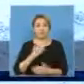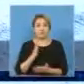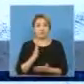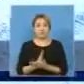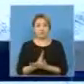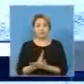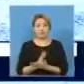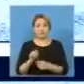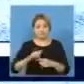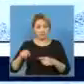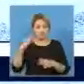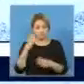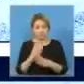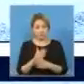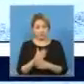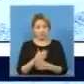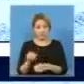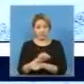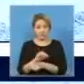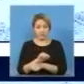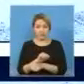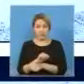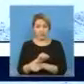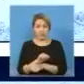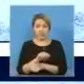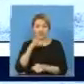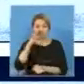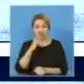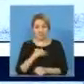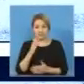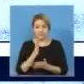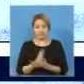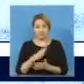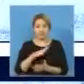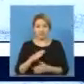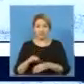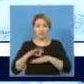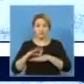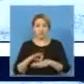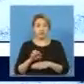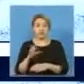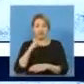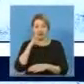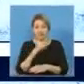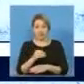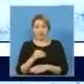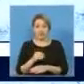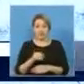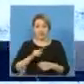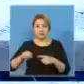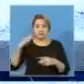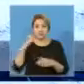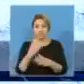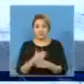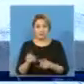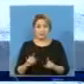есть и скорая помощь из машин, из автотранспорта, газель есть. Мы в основном возим на газели и на скорой помощи. Но то,